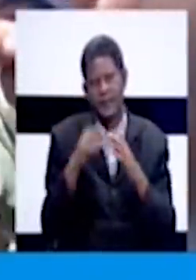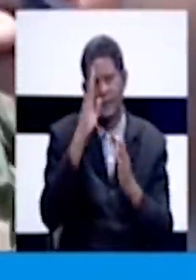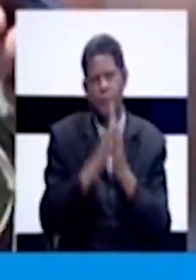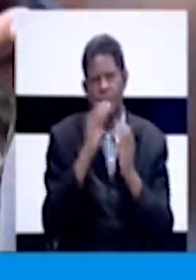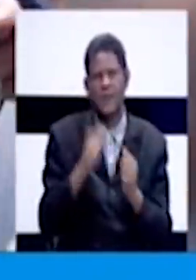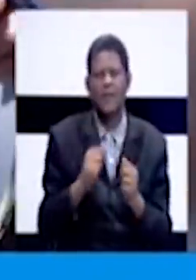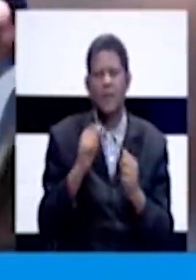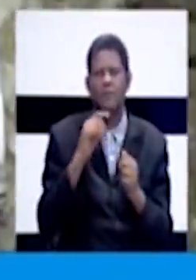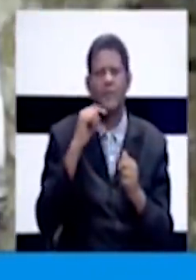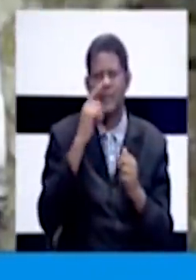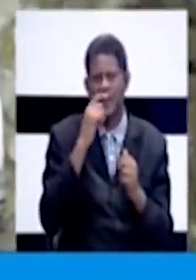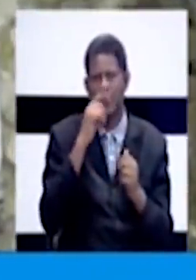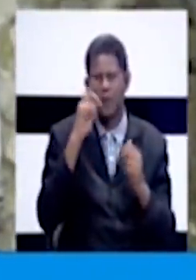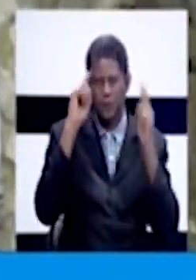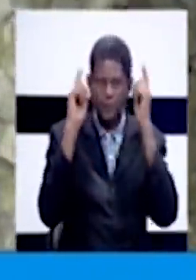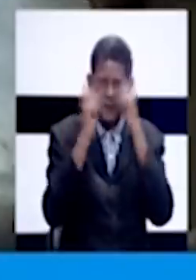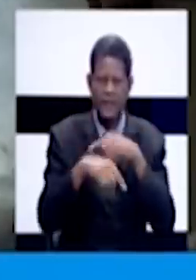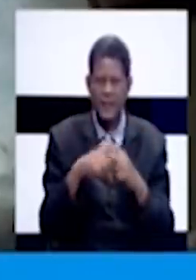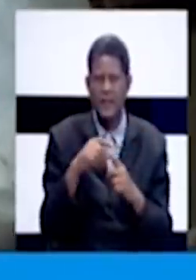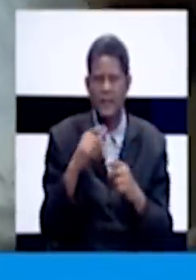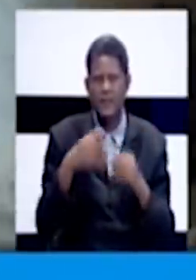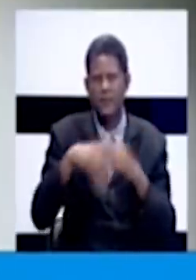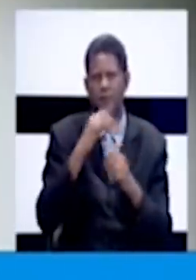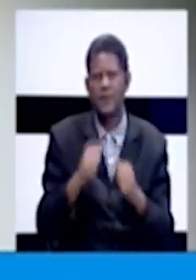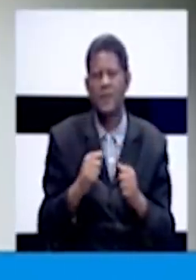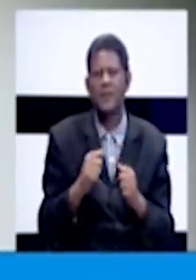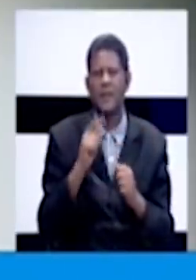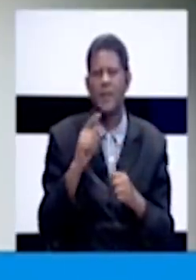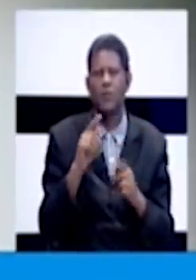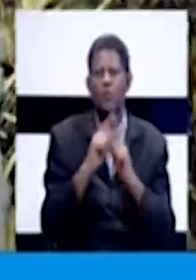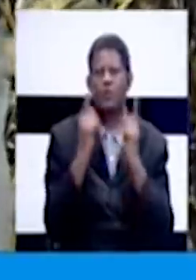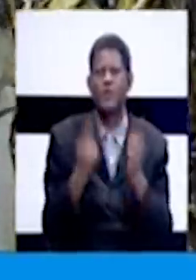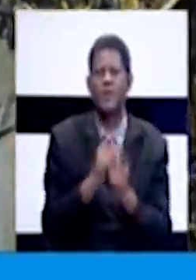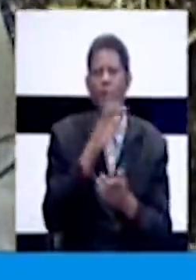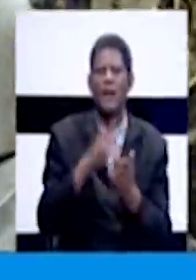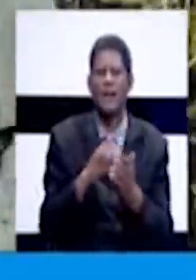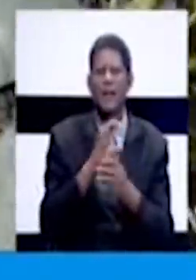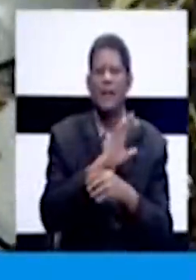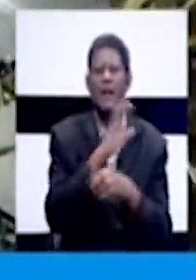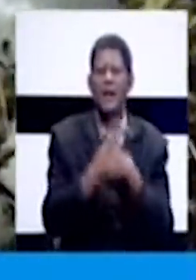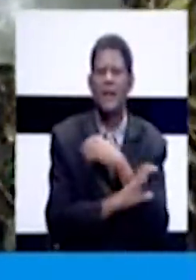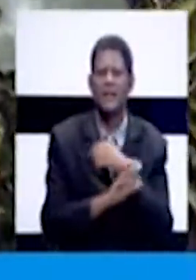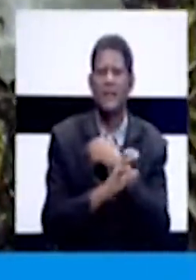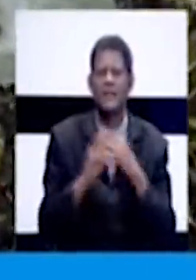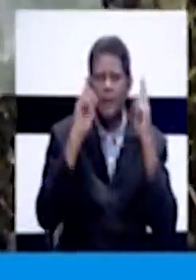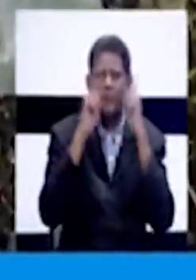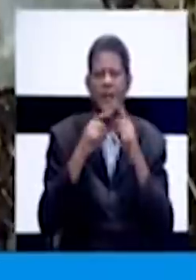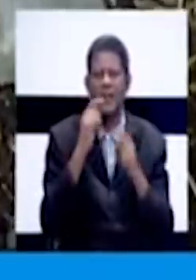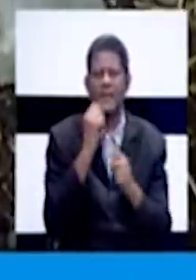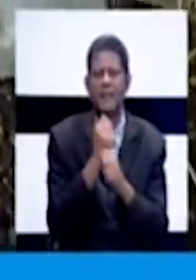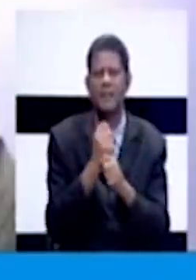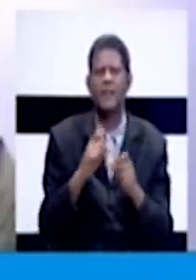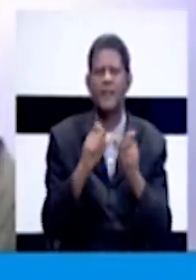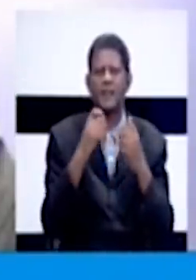ብልሙድ ምድነጋርት ጉጅለ ክሽፍኖ ፈቲኖም። ካብዚ ብተወሳኺ መጋበርያት ጉጅለ ዝኾነ ሚድያት ማእኸል ሃገር እውን ልሙድ ናይ ምድንጋር ተግባርን ይቕፅላየን